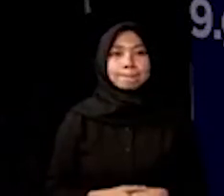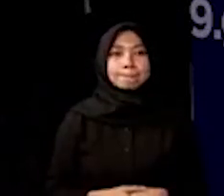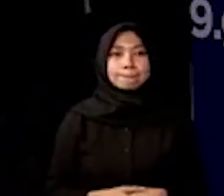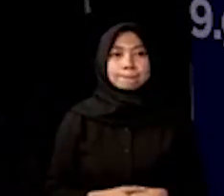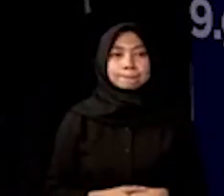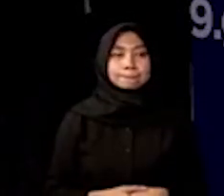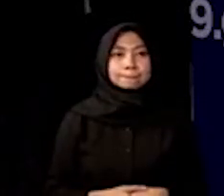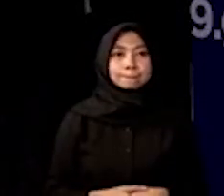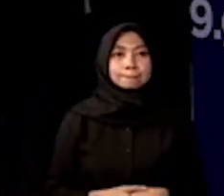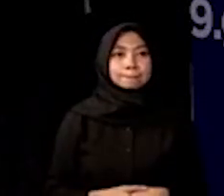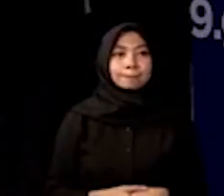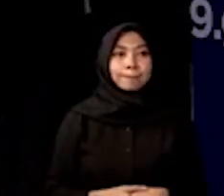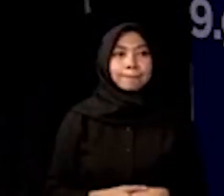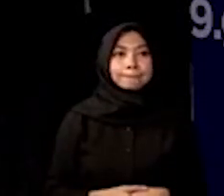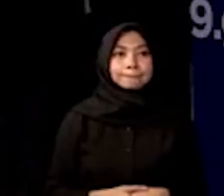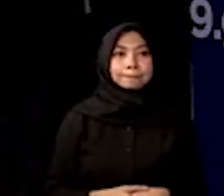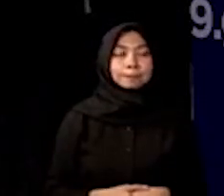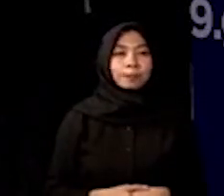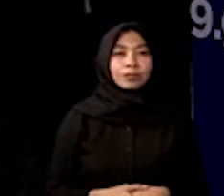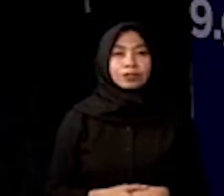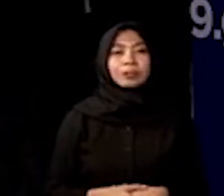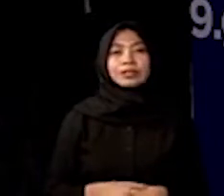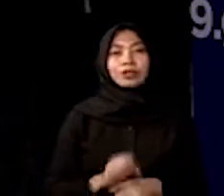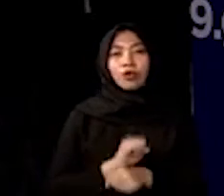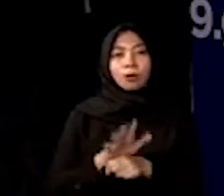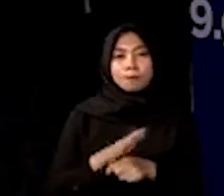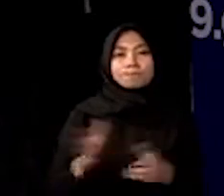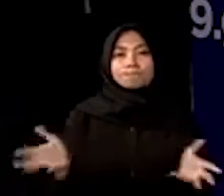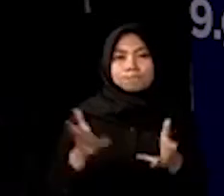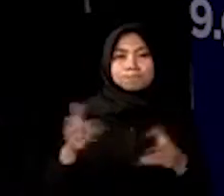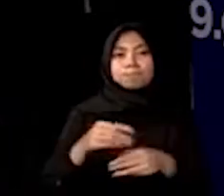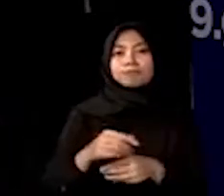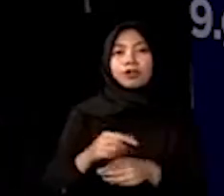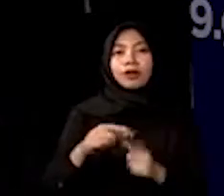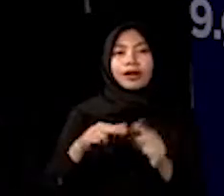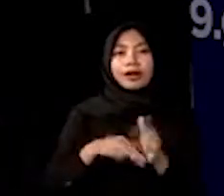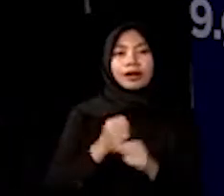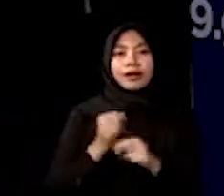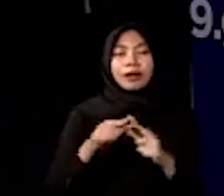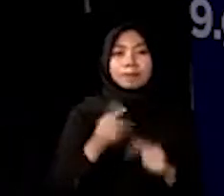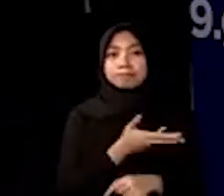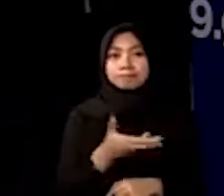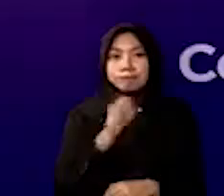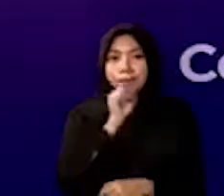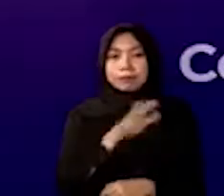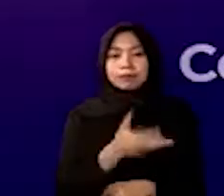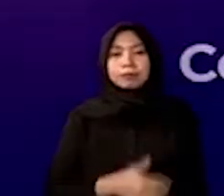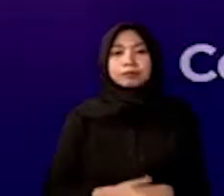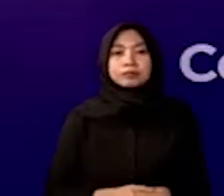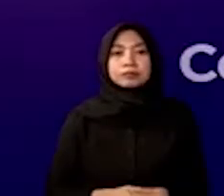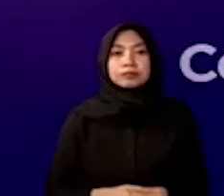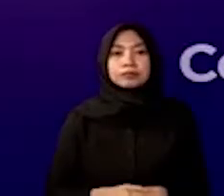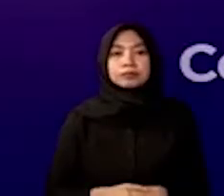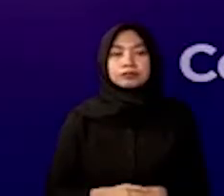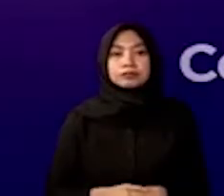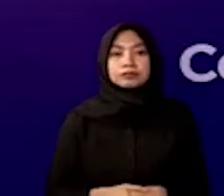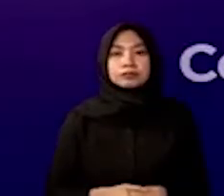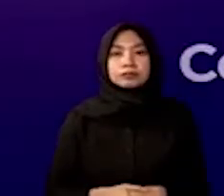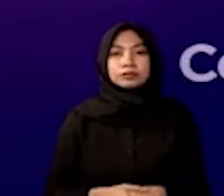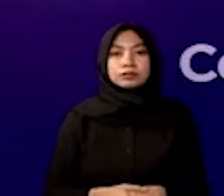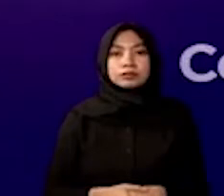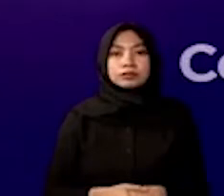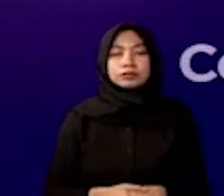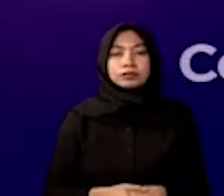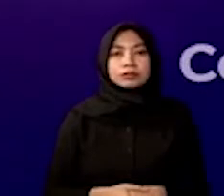kita ada dua tugas besar kita lakukan Penanganan covid dan pemulihan ekonomi nasional jadi kuncinya apa yang disampaikan tadi